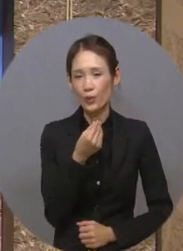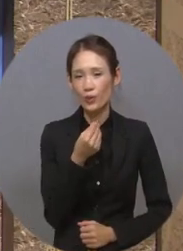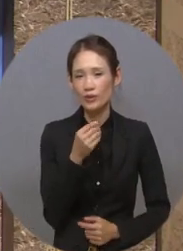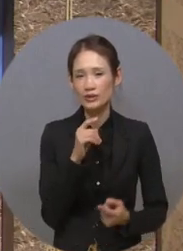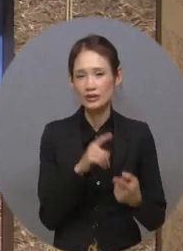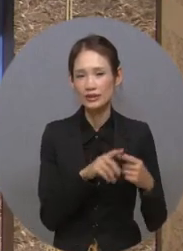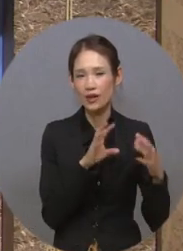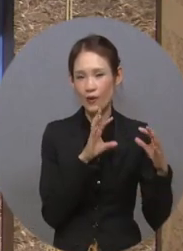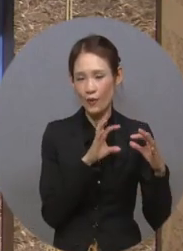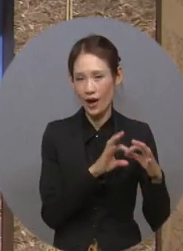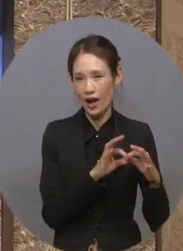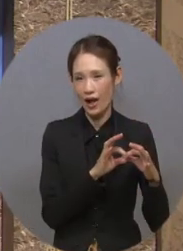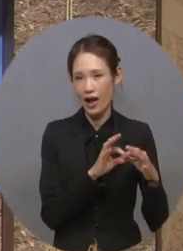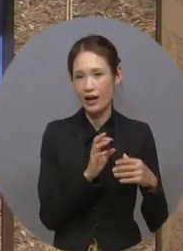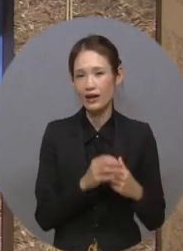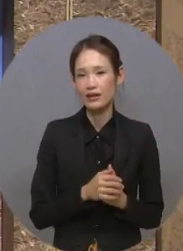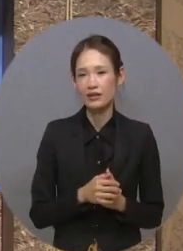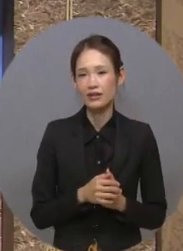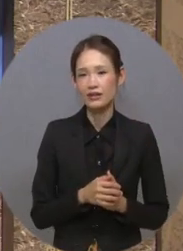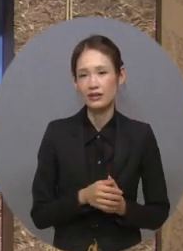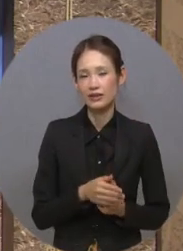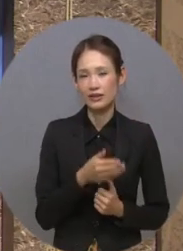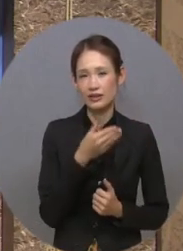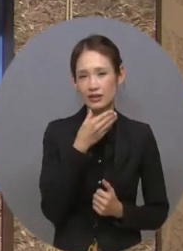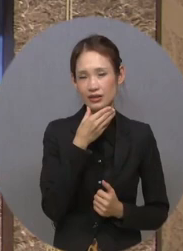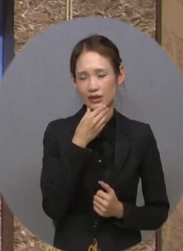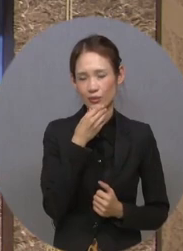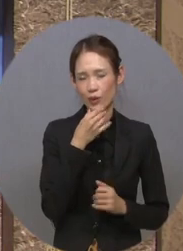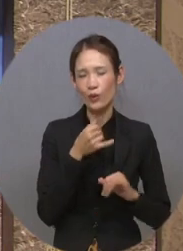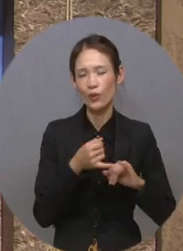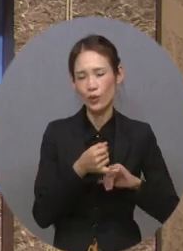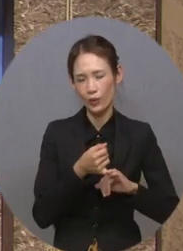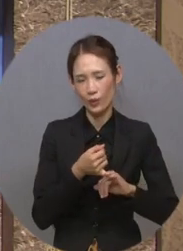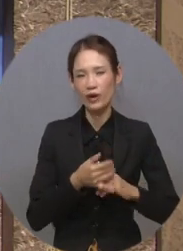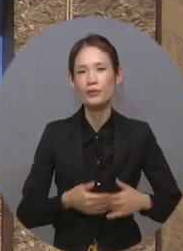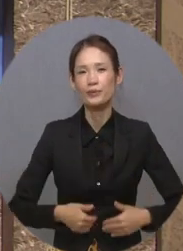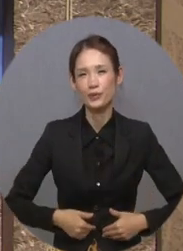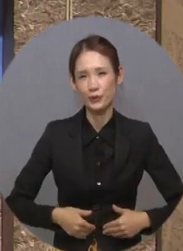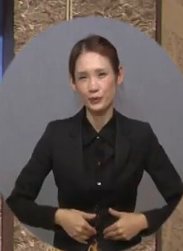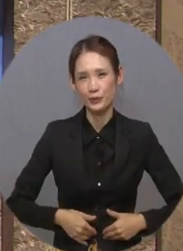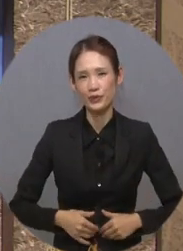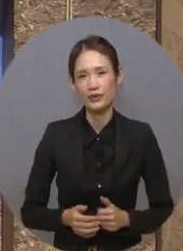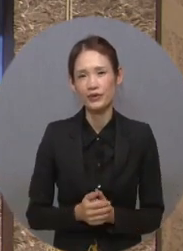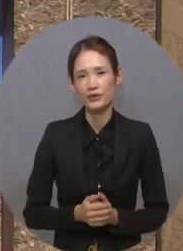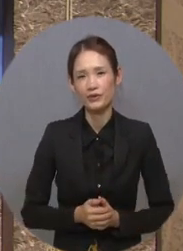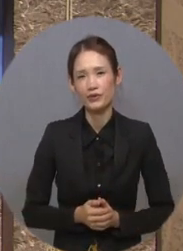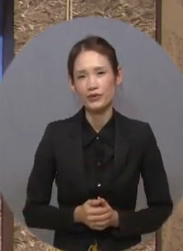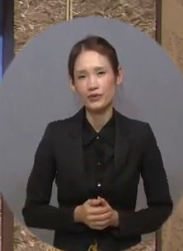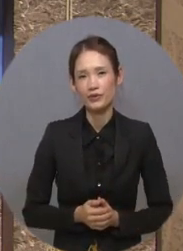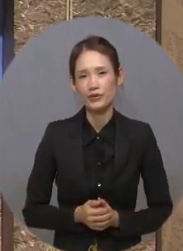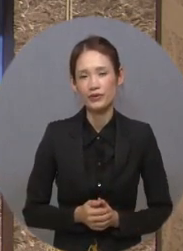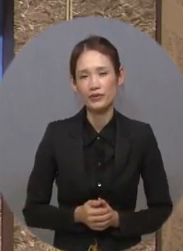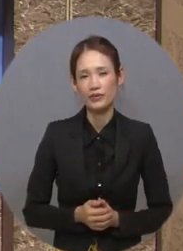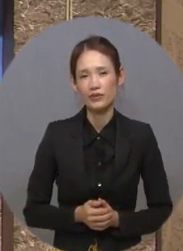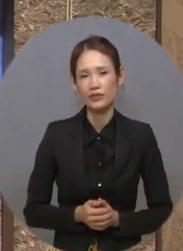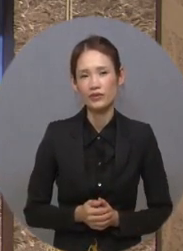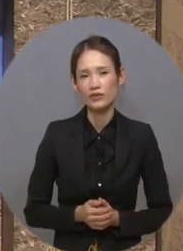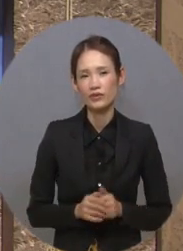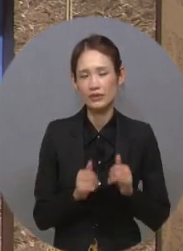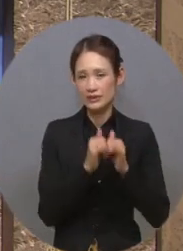복지 쪽으로 왜냐면 또 복지가 또 가장 절실한 것 같아요. 네. 왜 그러냐면 뭐